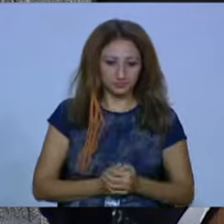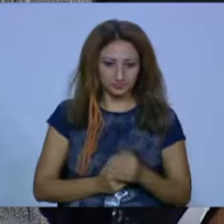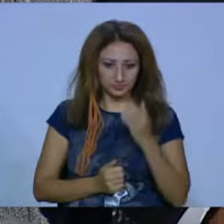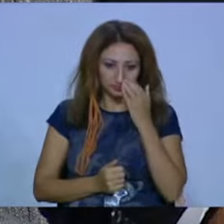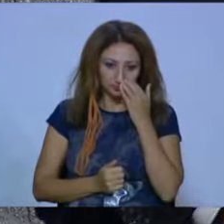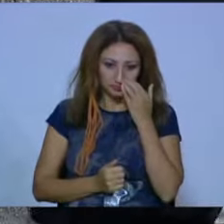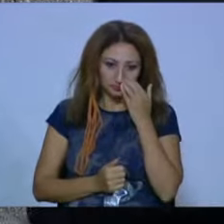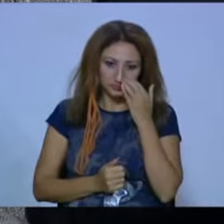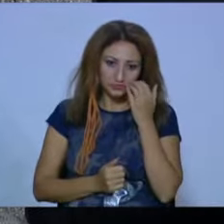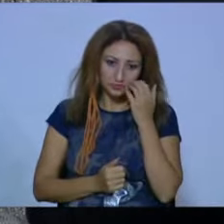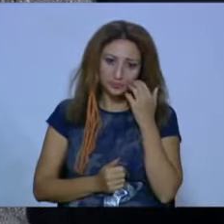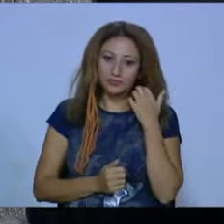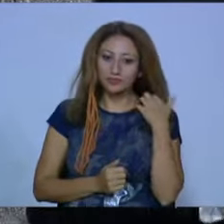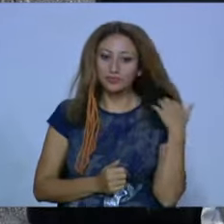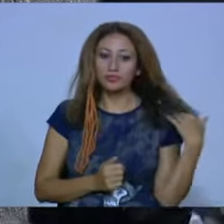عنده شعور ان حياته